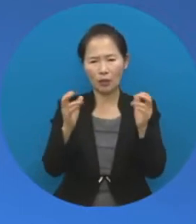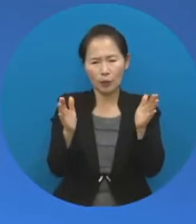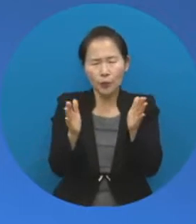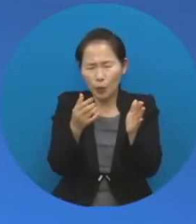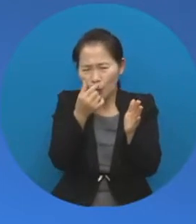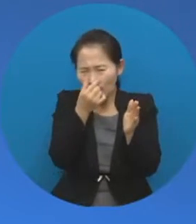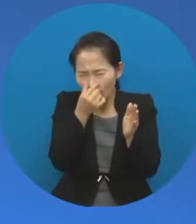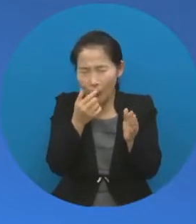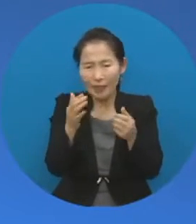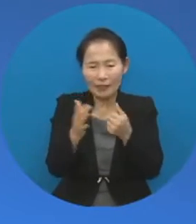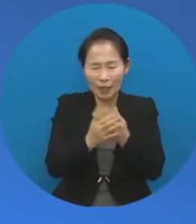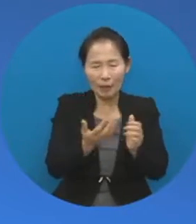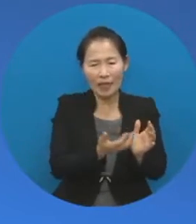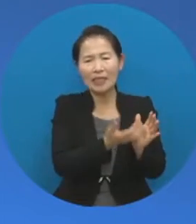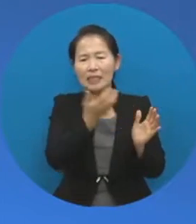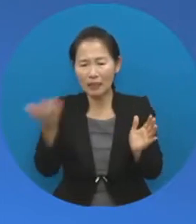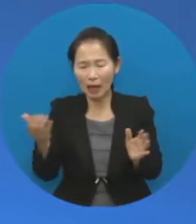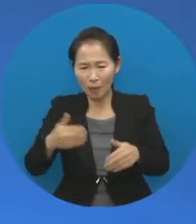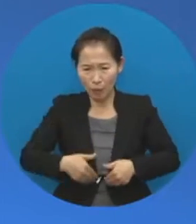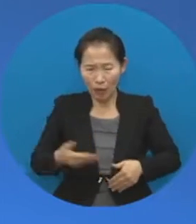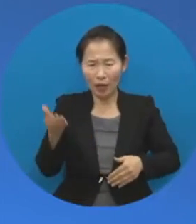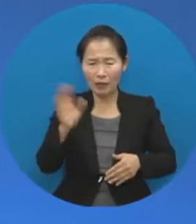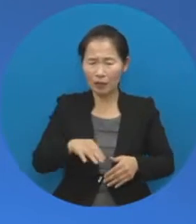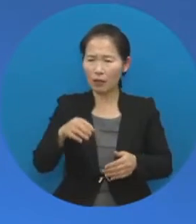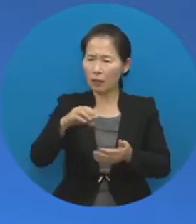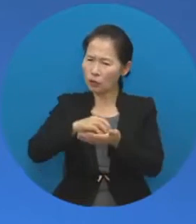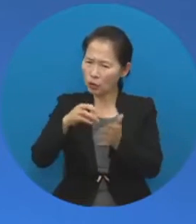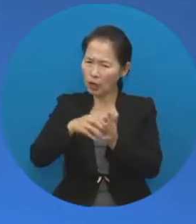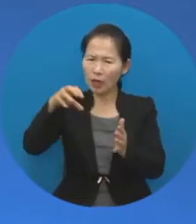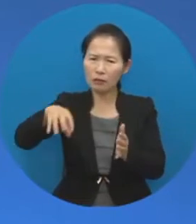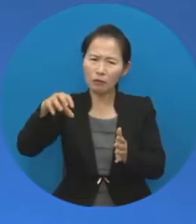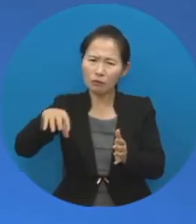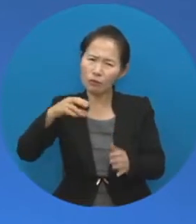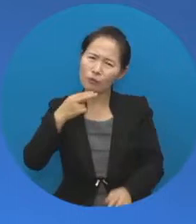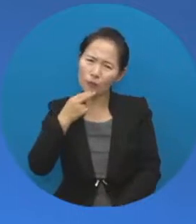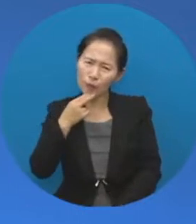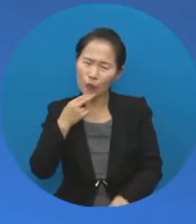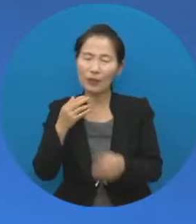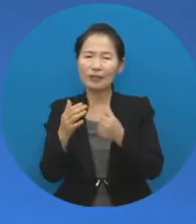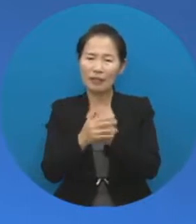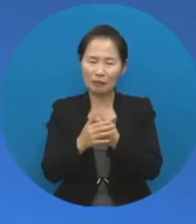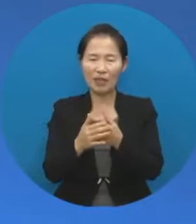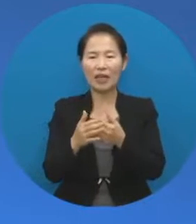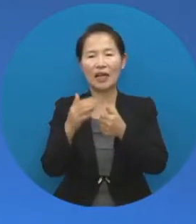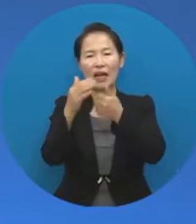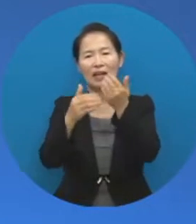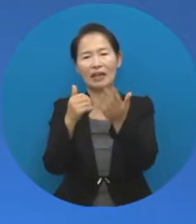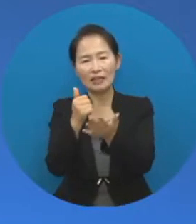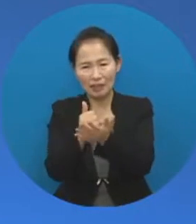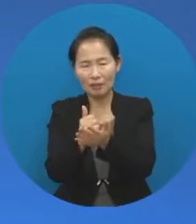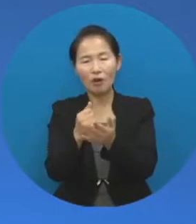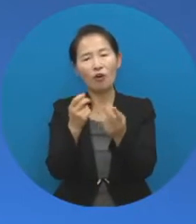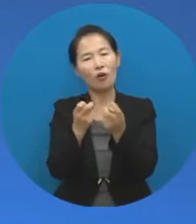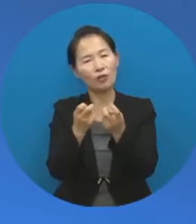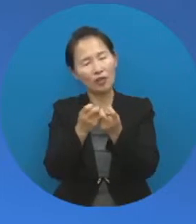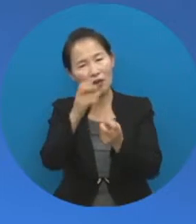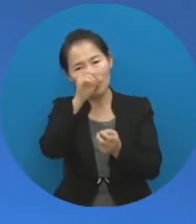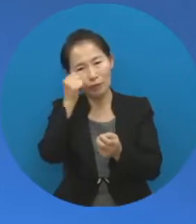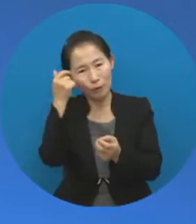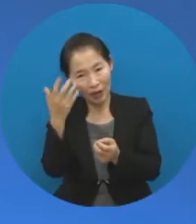되는데 좋은 자리가 계속 안 나는 거예요. 그래서 제가 하나님께 기도했어요. 하나님 어떻게 할까요? 그랬더니